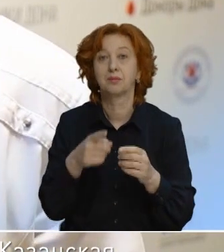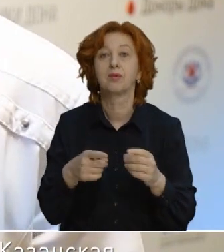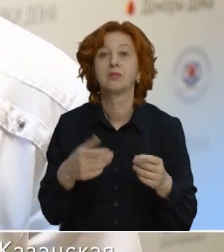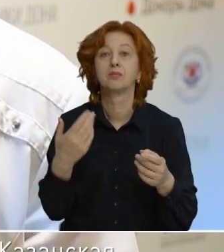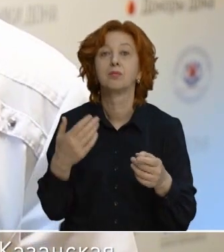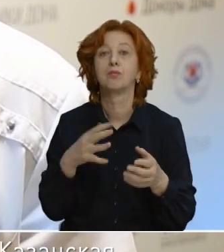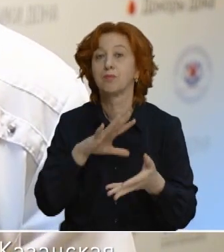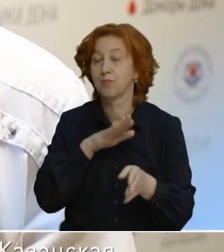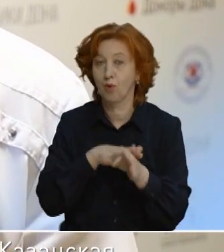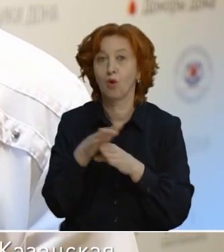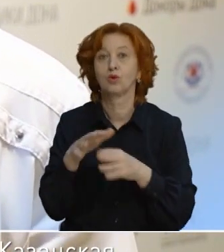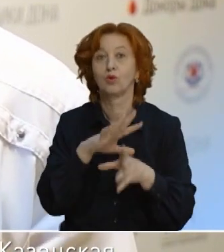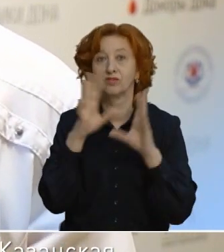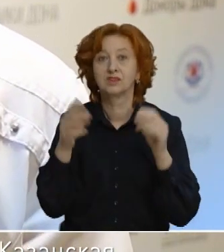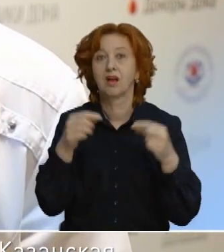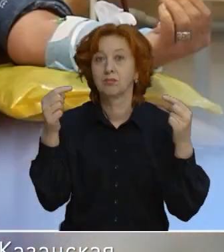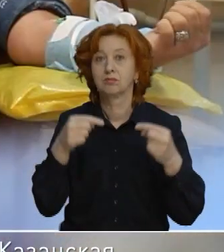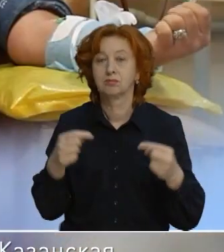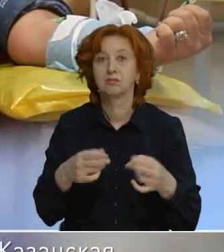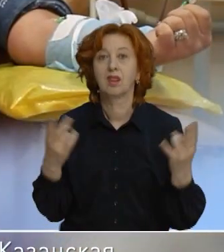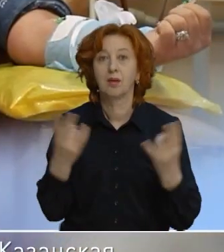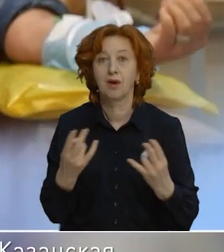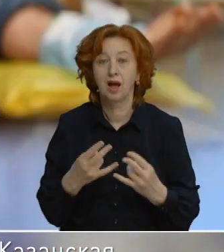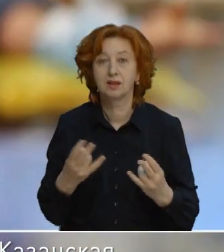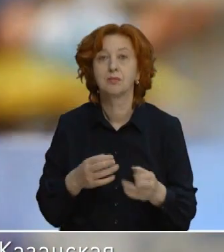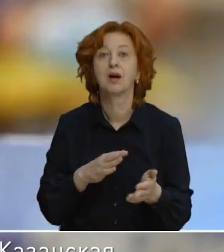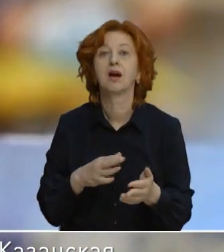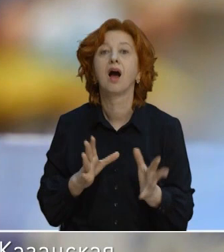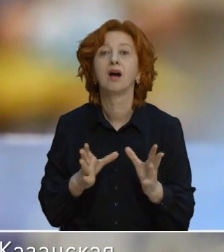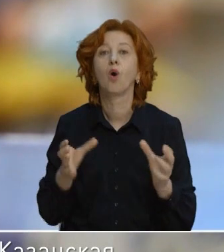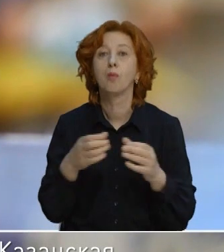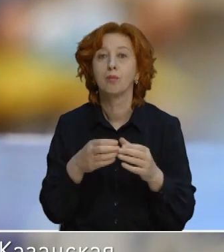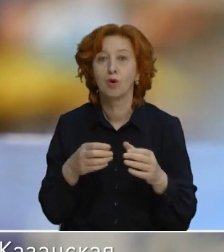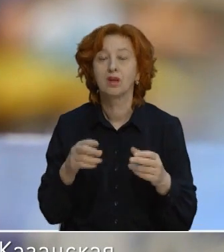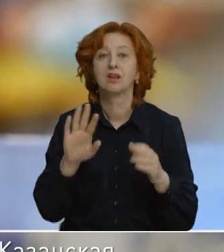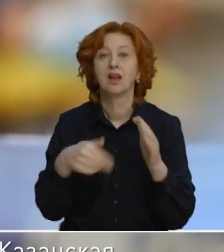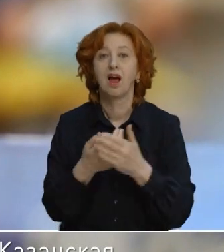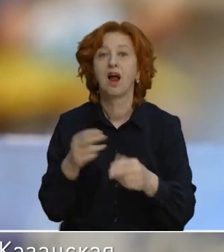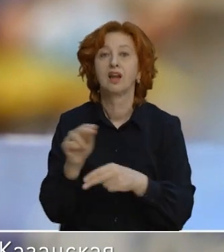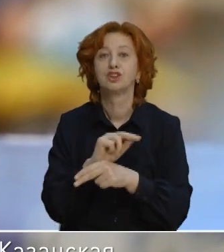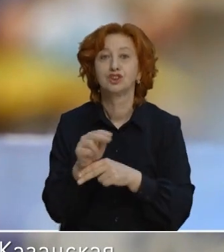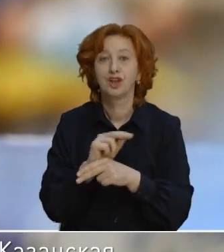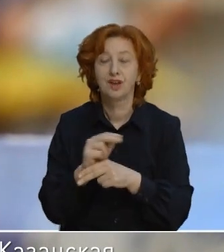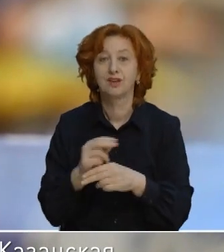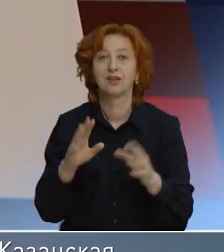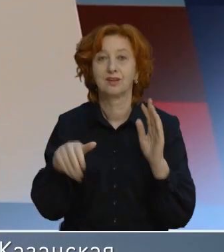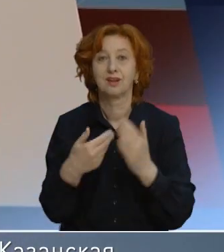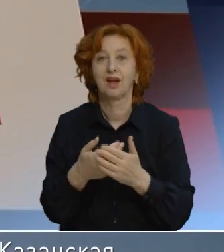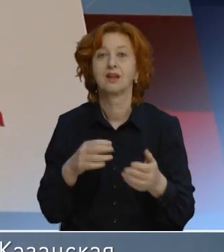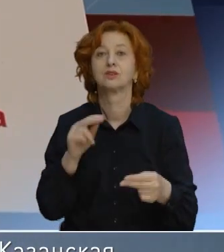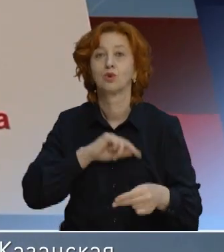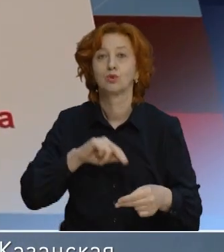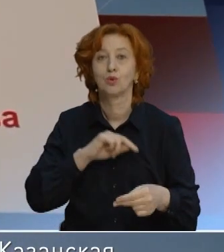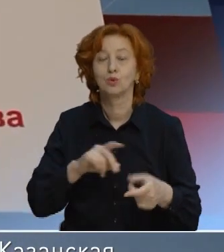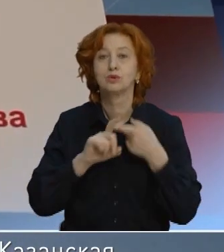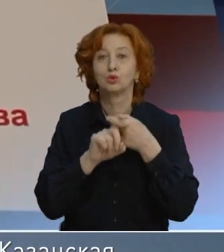и, ну, ее компонентами скорее. Более 100 лечебных учреждений нашей области.